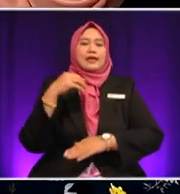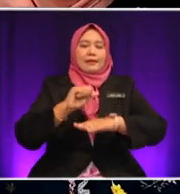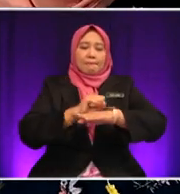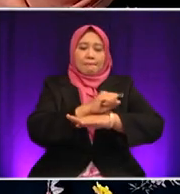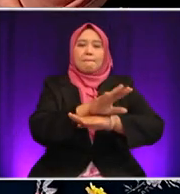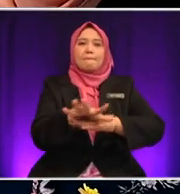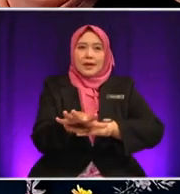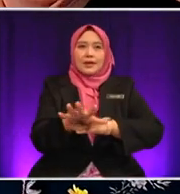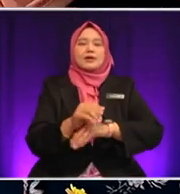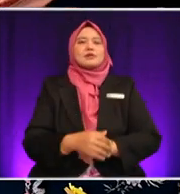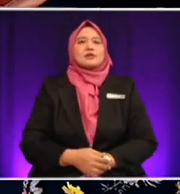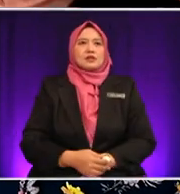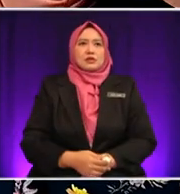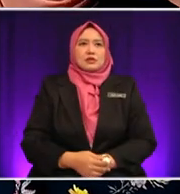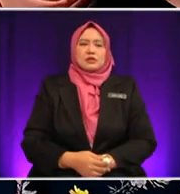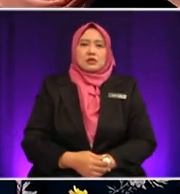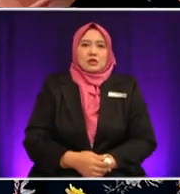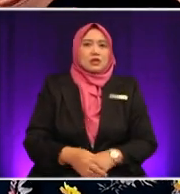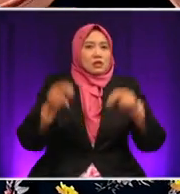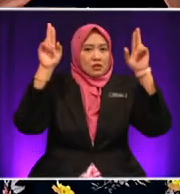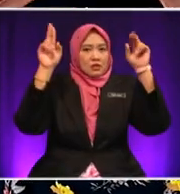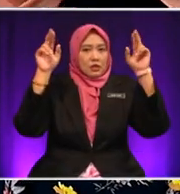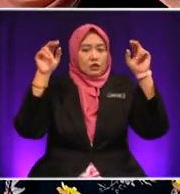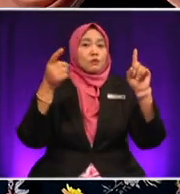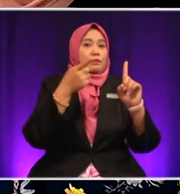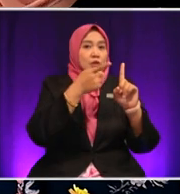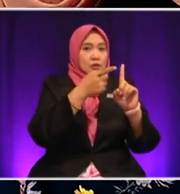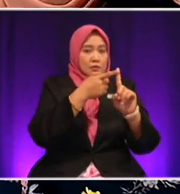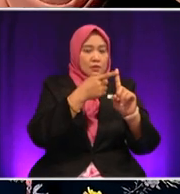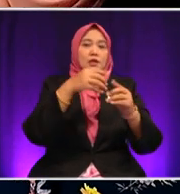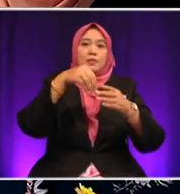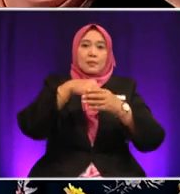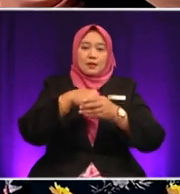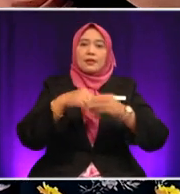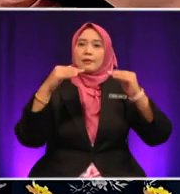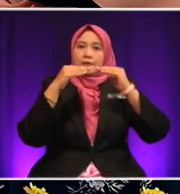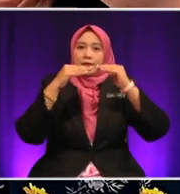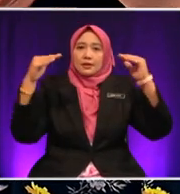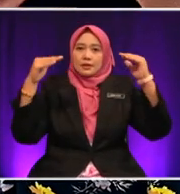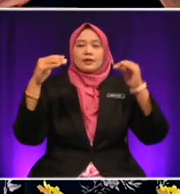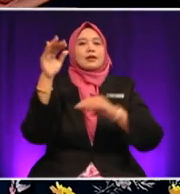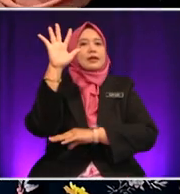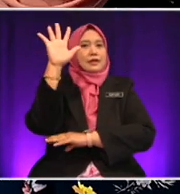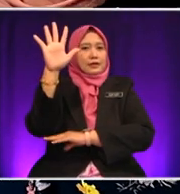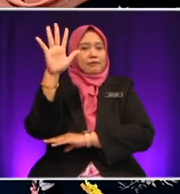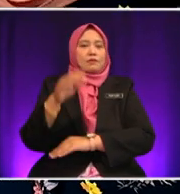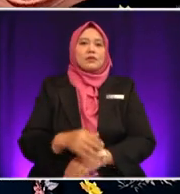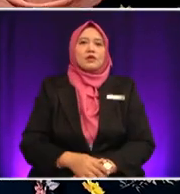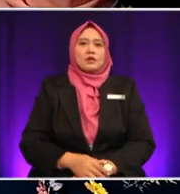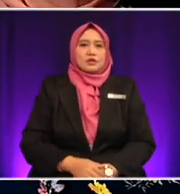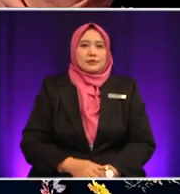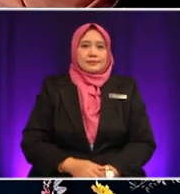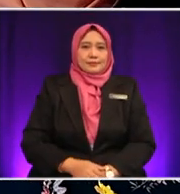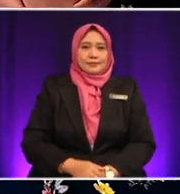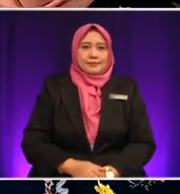tajuk ini adalah tajuk yang pertama dalam tingkatan 5 tajuk pertama 1 poin 1 dalam